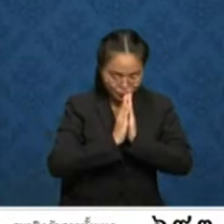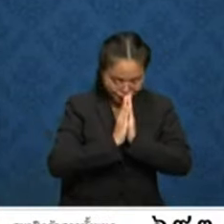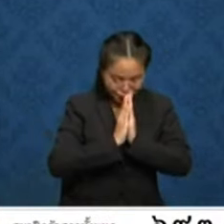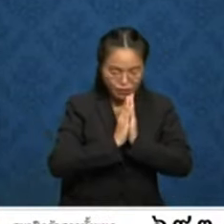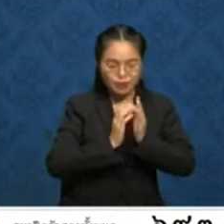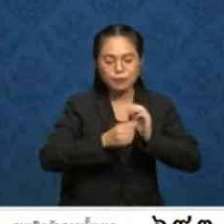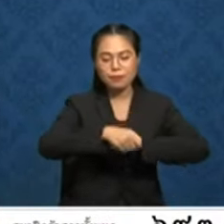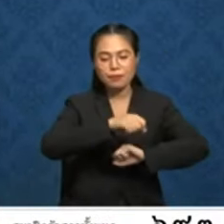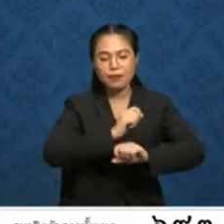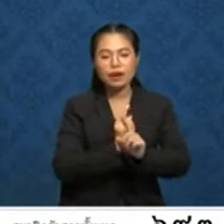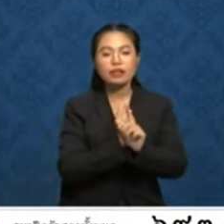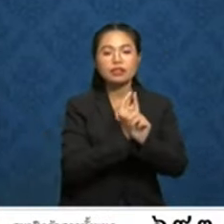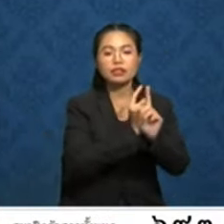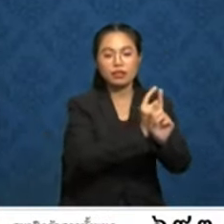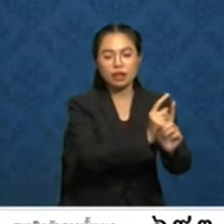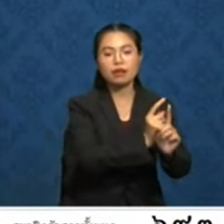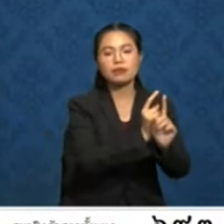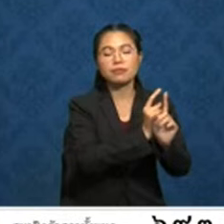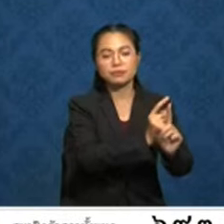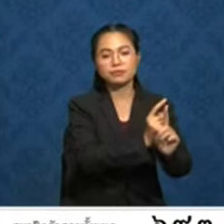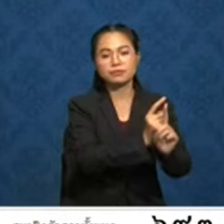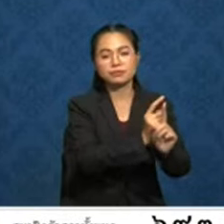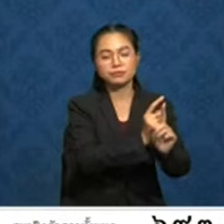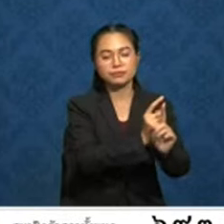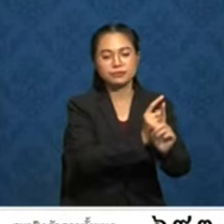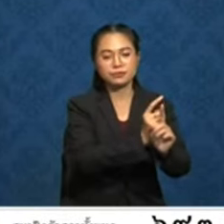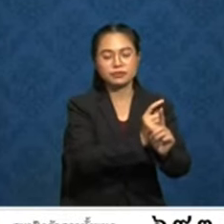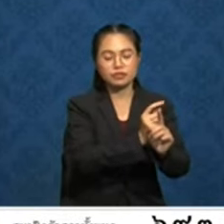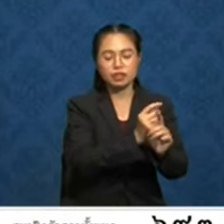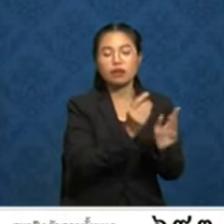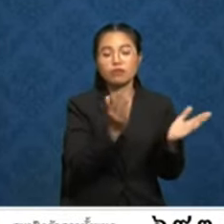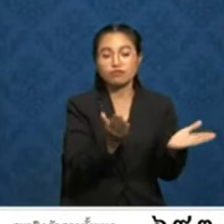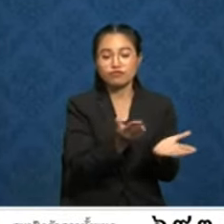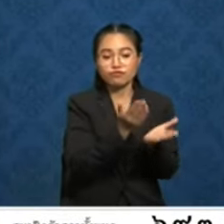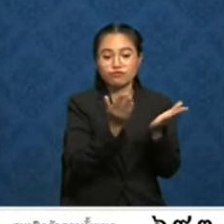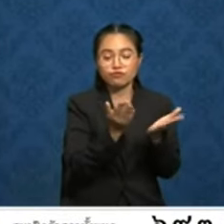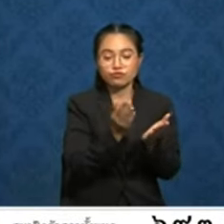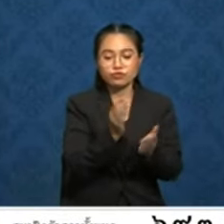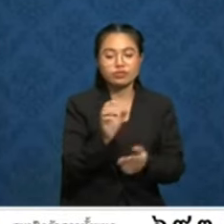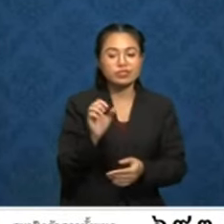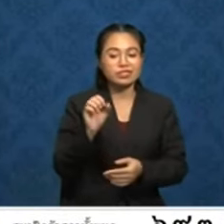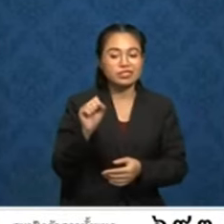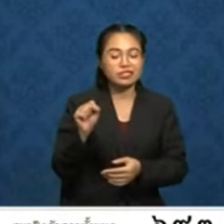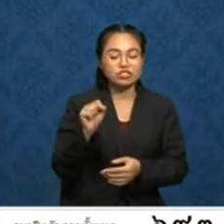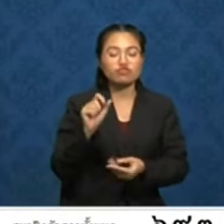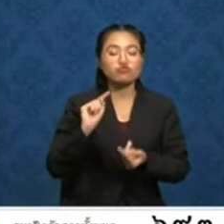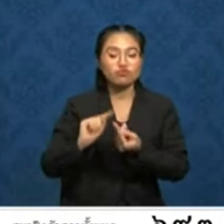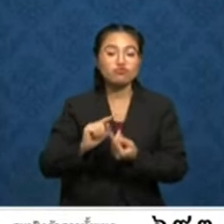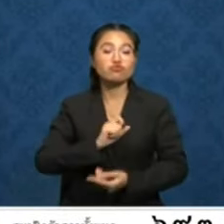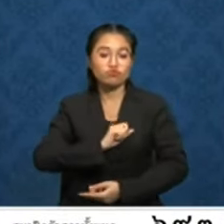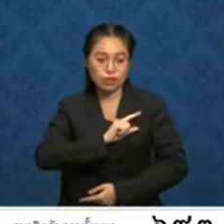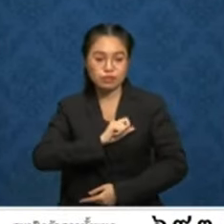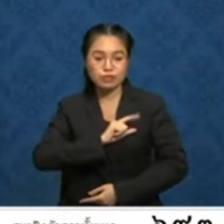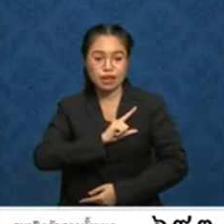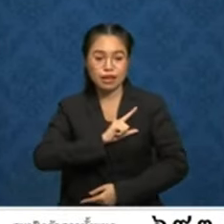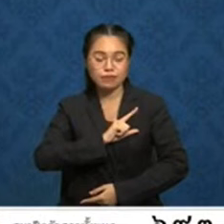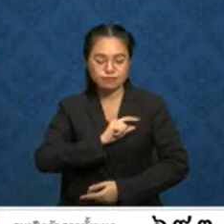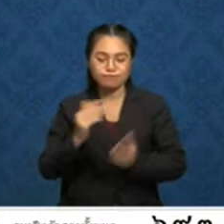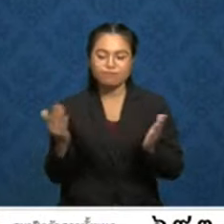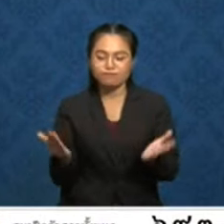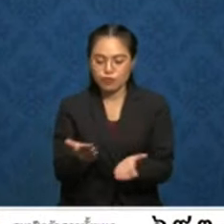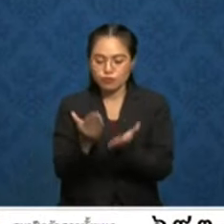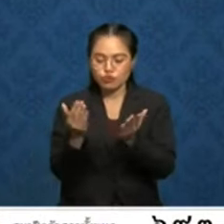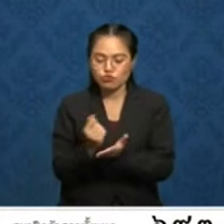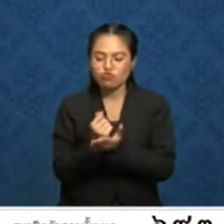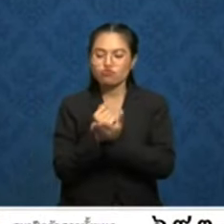ชดำริอย่างต่อเนื่องรวมทั้งส่งเสริมสถาบันศาสนาให้เป็นกลไกในการสร้างคุณธร